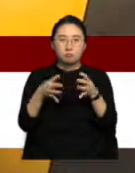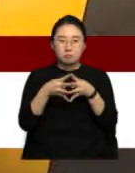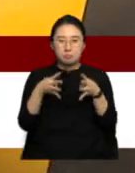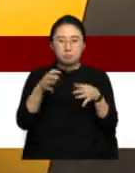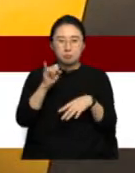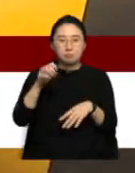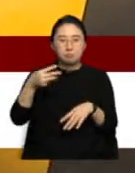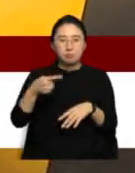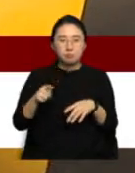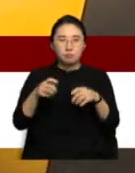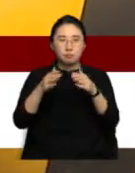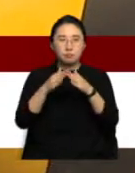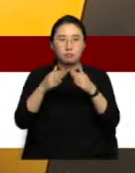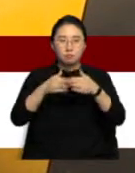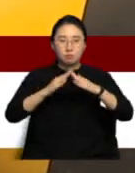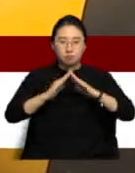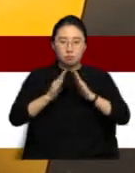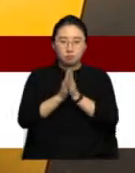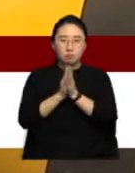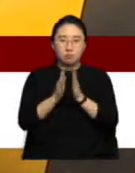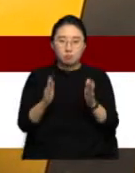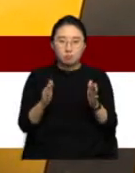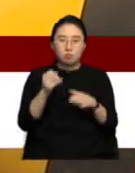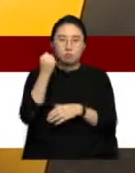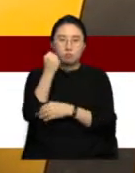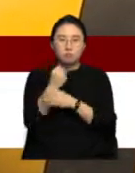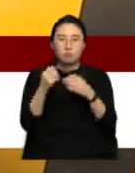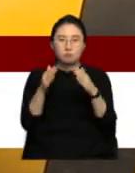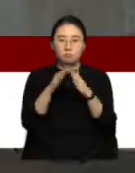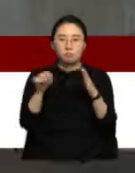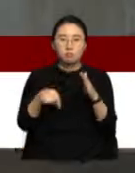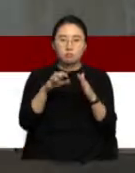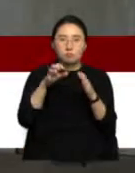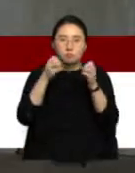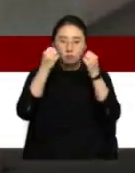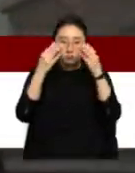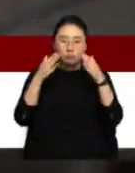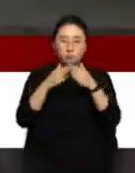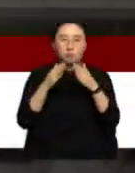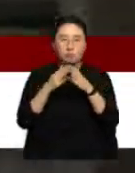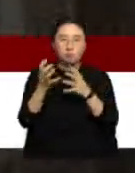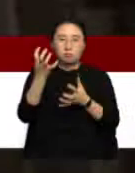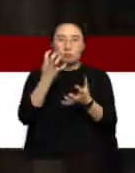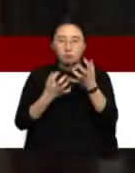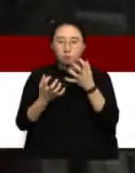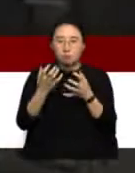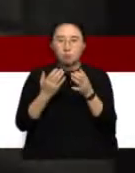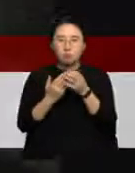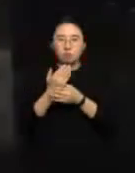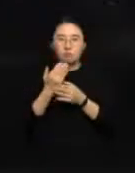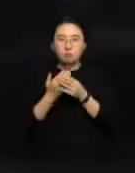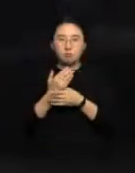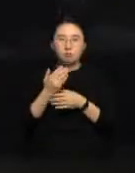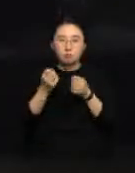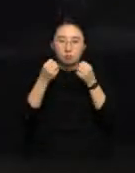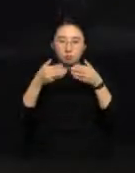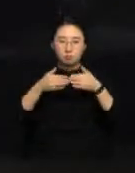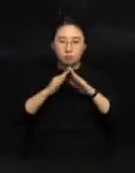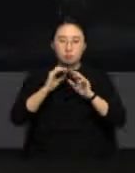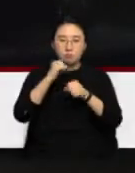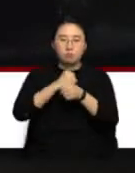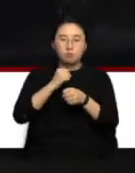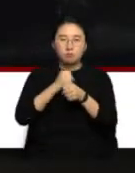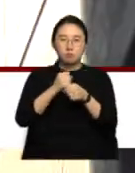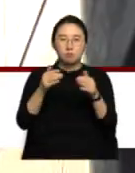같은 다세대 주택을 짓는 데 나서면서 낡은 주택들 사이로 새 집들이 난립하고 있는 겁니다. 새로 지어지는